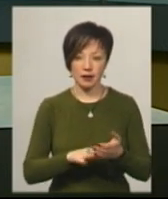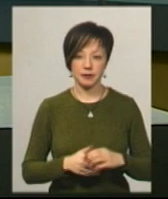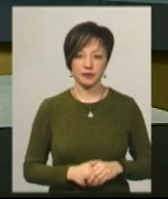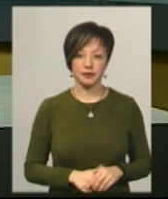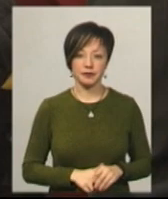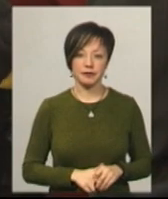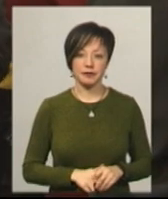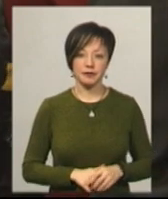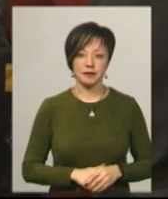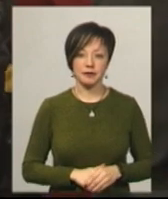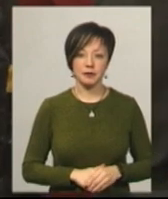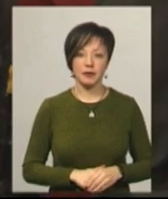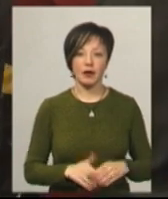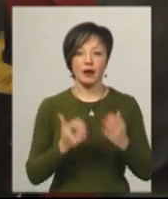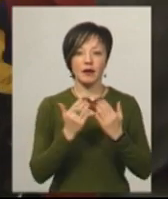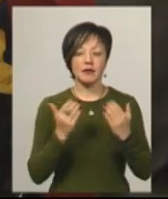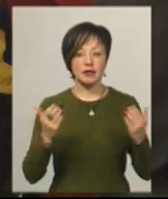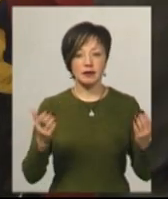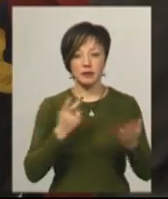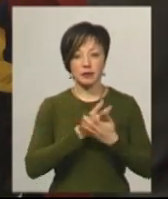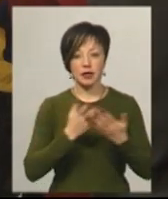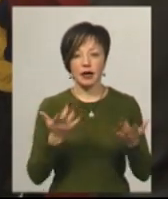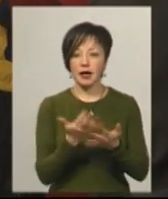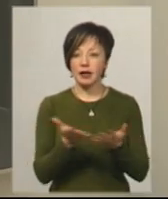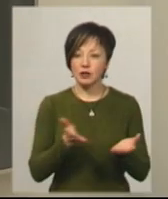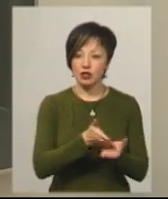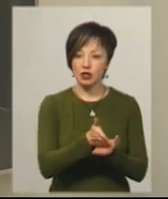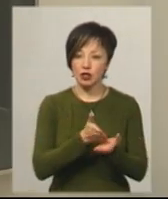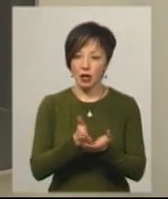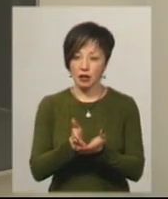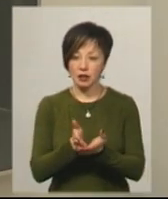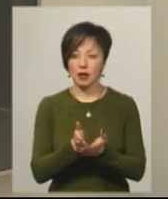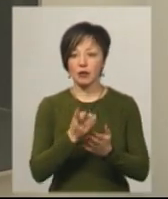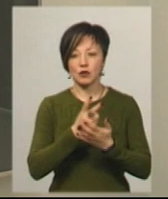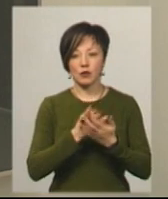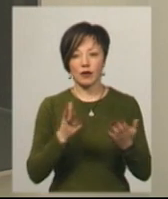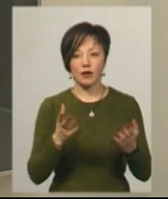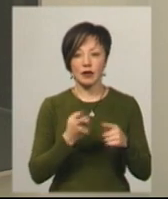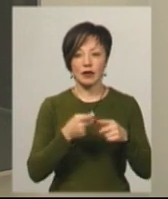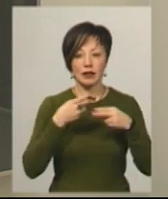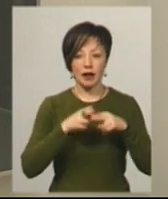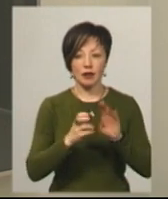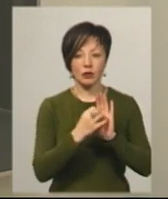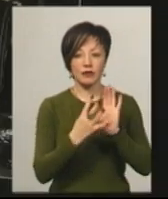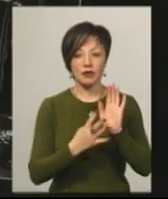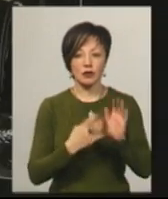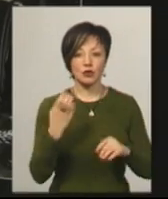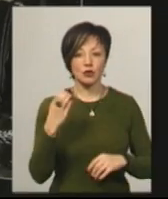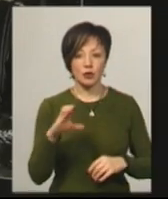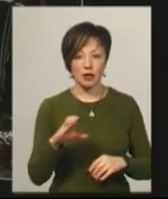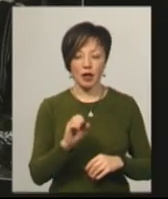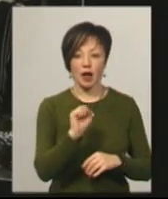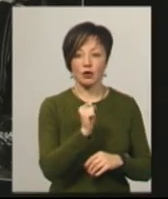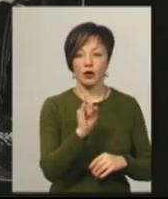сюжеті. В експозиції представлено різні жанри. Величко Микола продемонстрував відроджену техніку 19 століття.